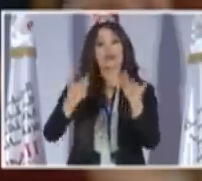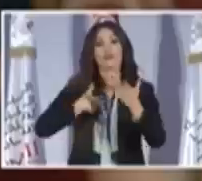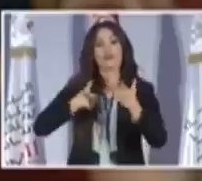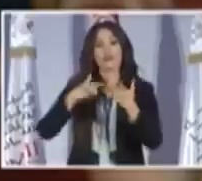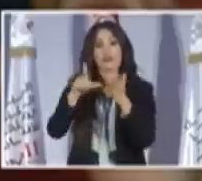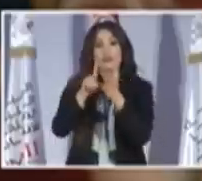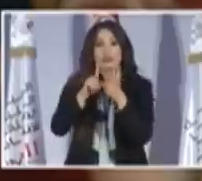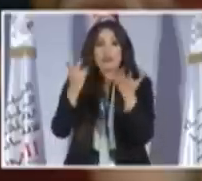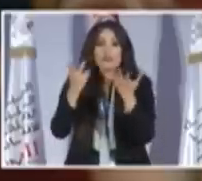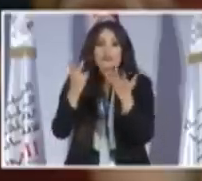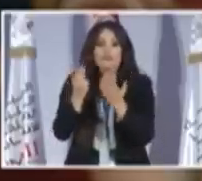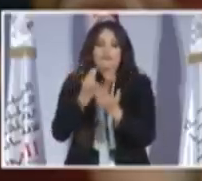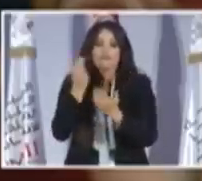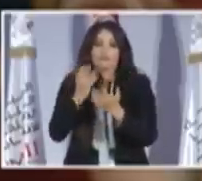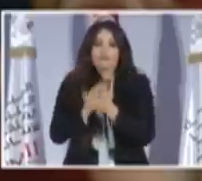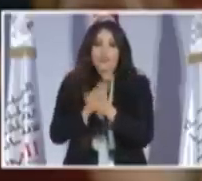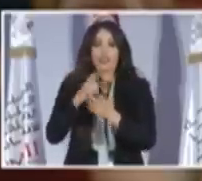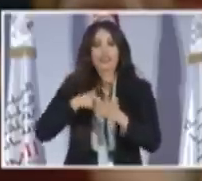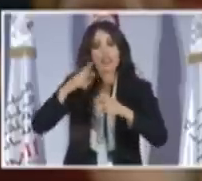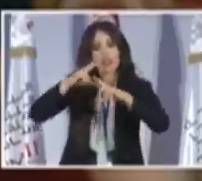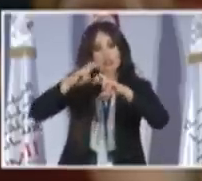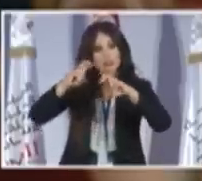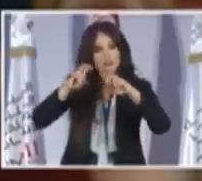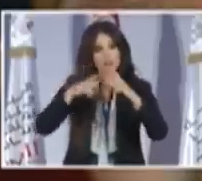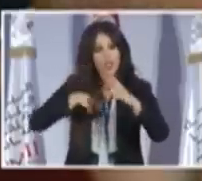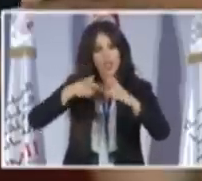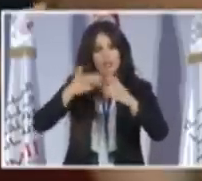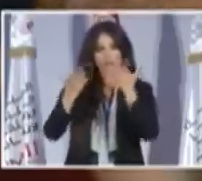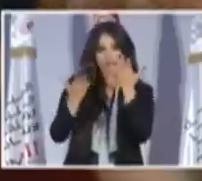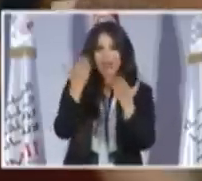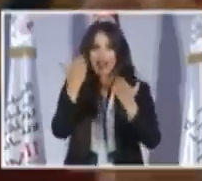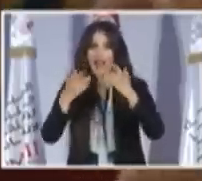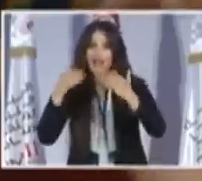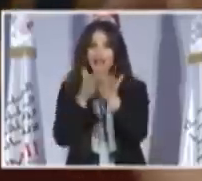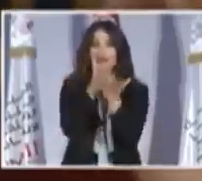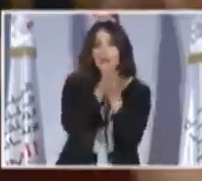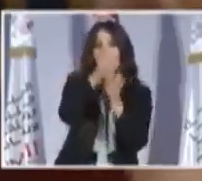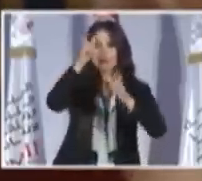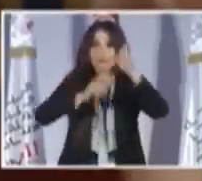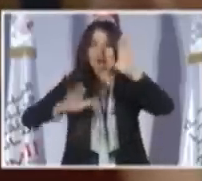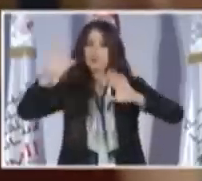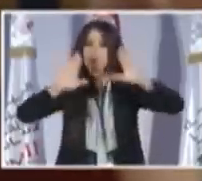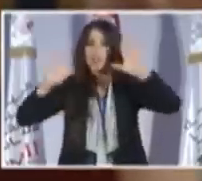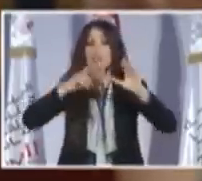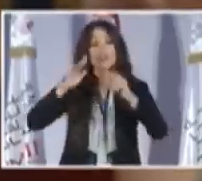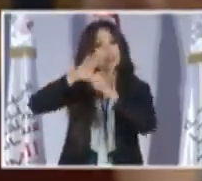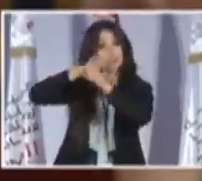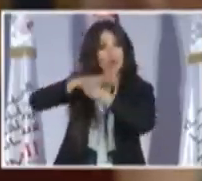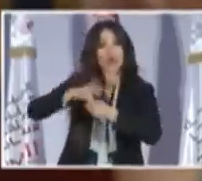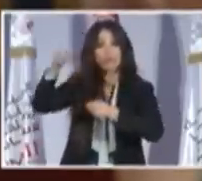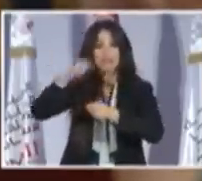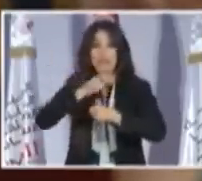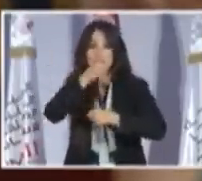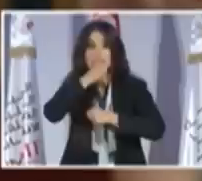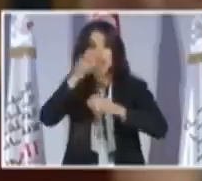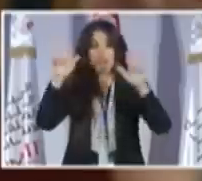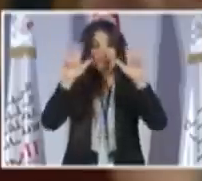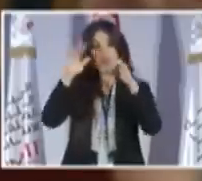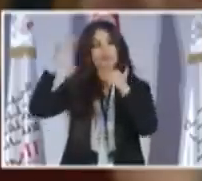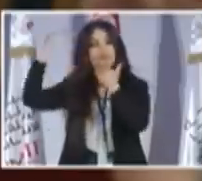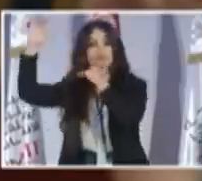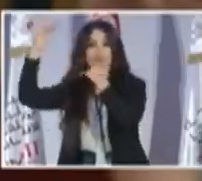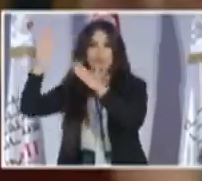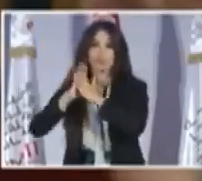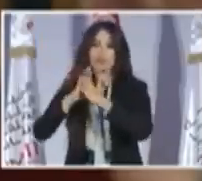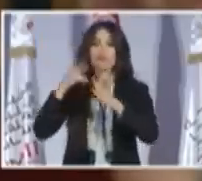صف بالمره يعني البحث عن انصاف المترشحين فيه ظلم ظلم الصحافه الاجنبيه او